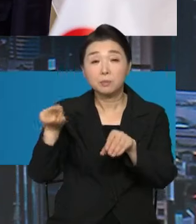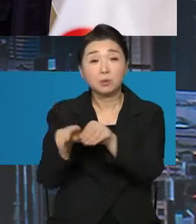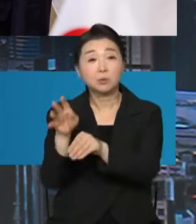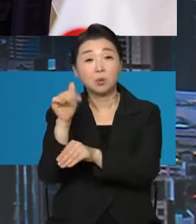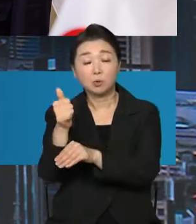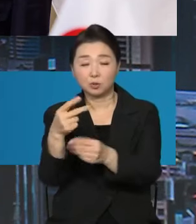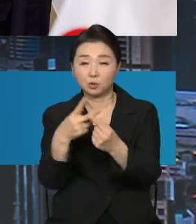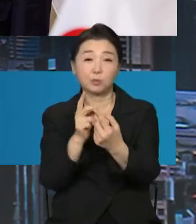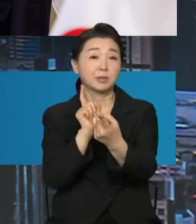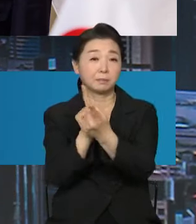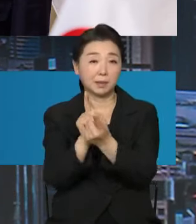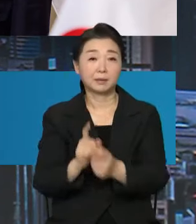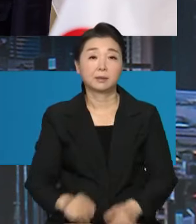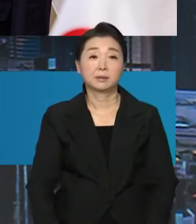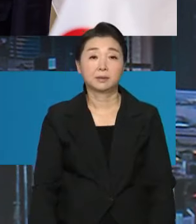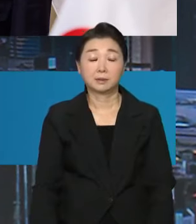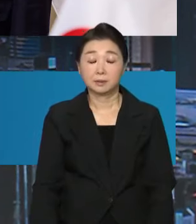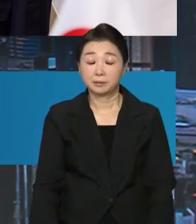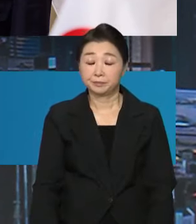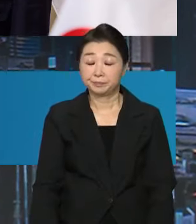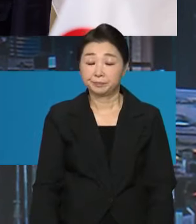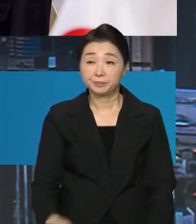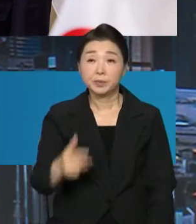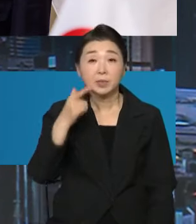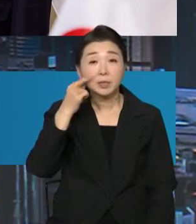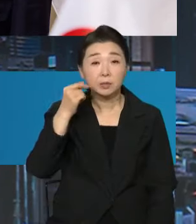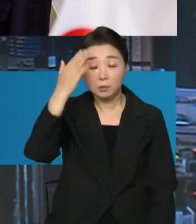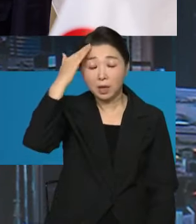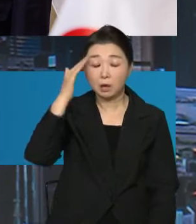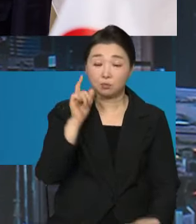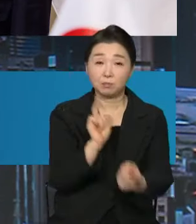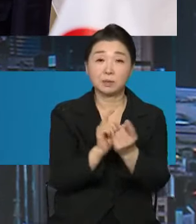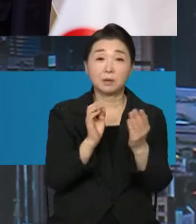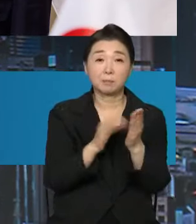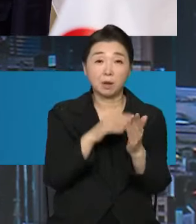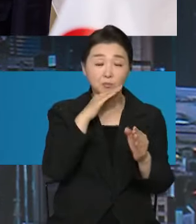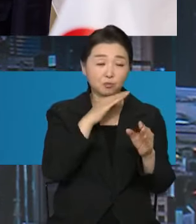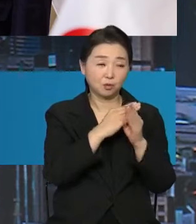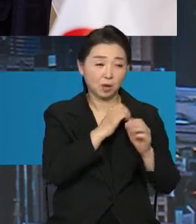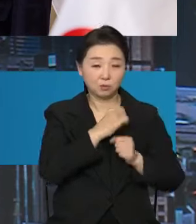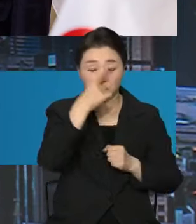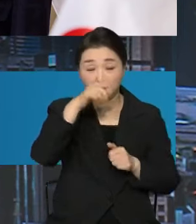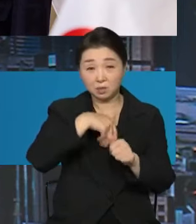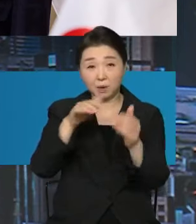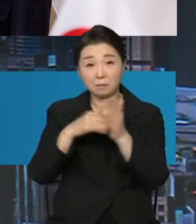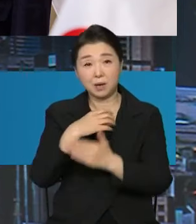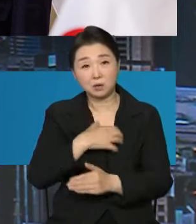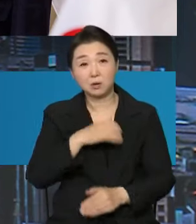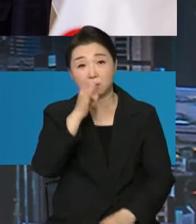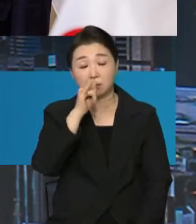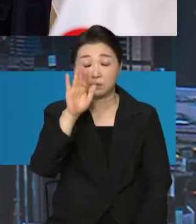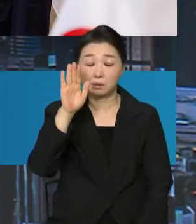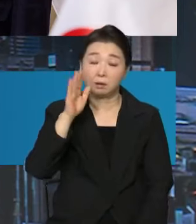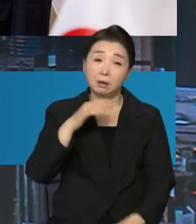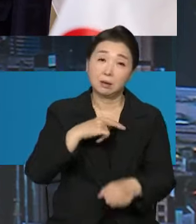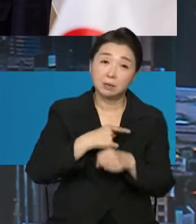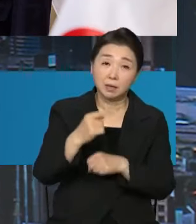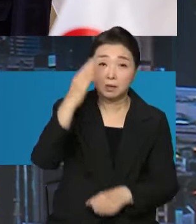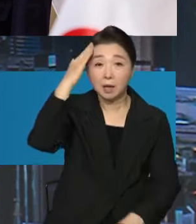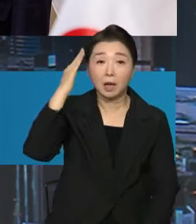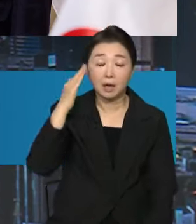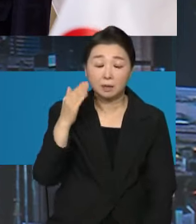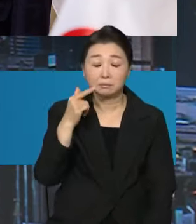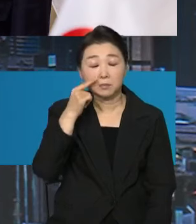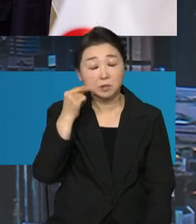번째 정상회담을 가졌습니다. 양국 정상은 북한군의 러시아 파병 등의 우려를 표했고 내년 한일 국교 정상화 60주년을